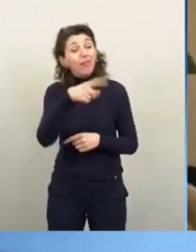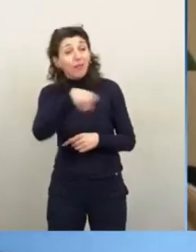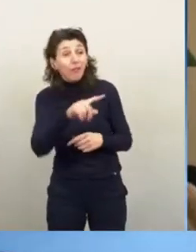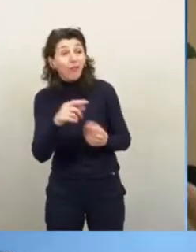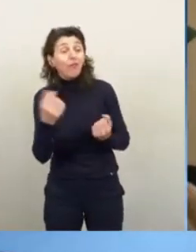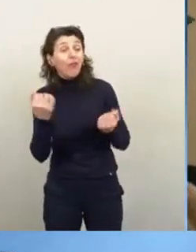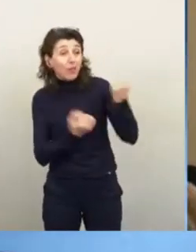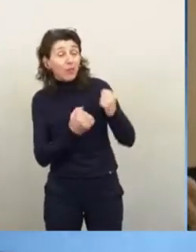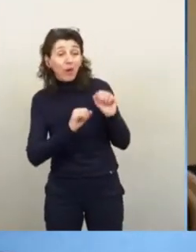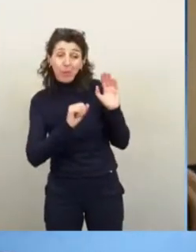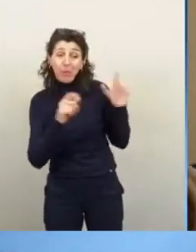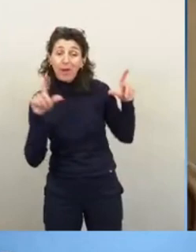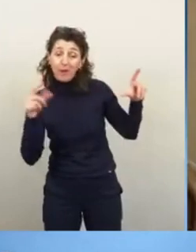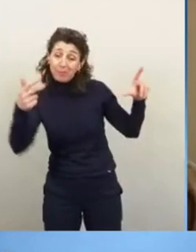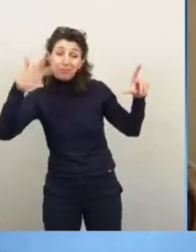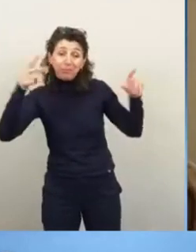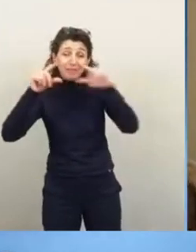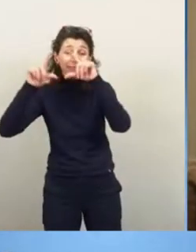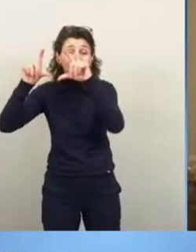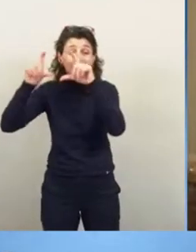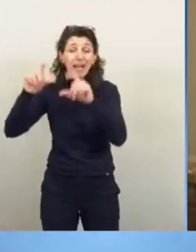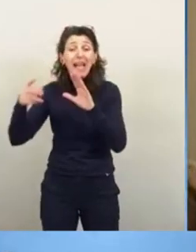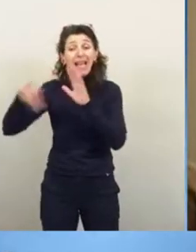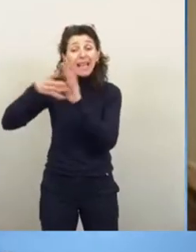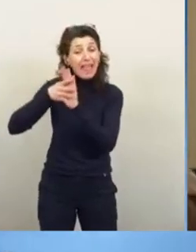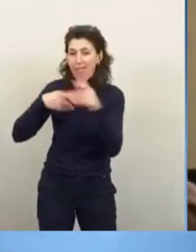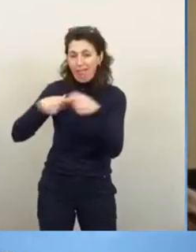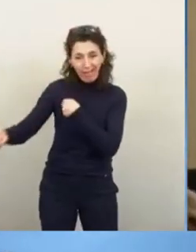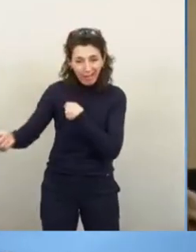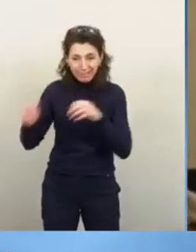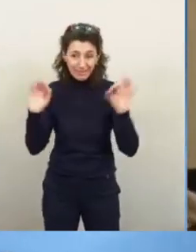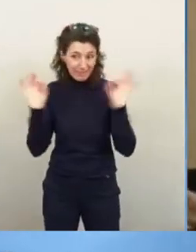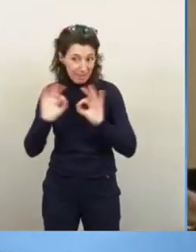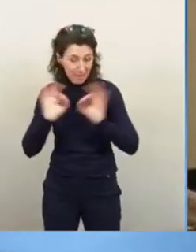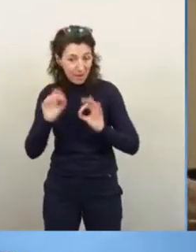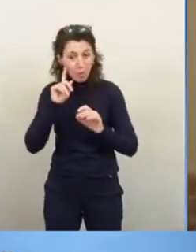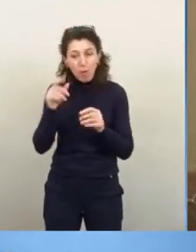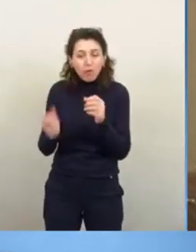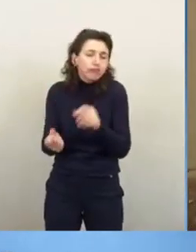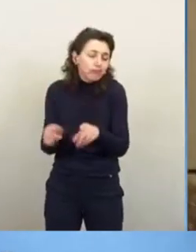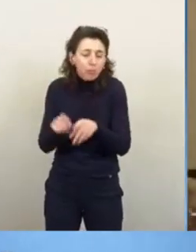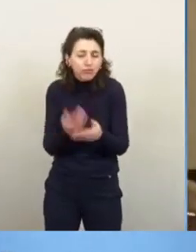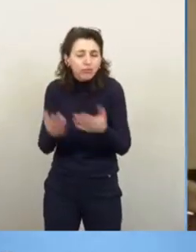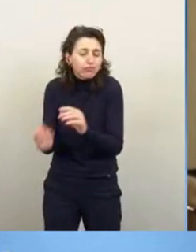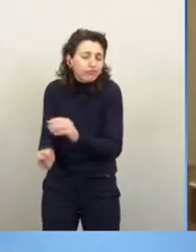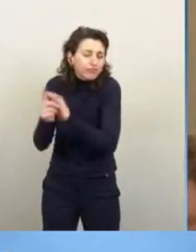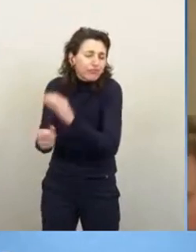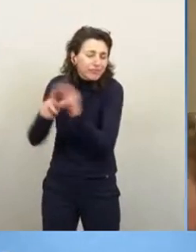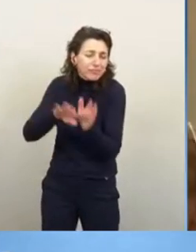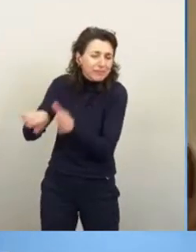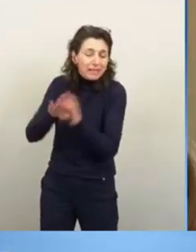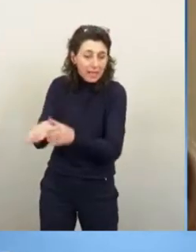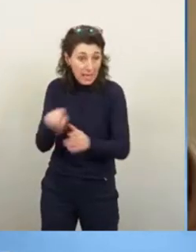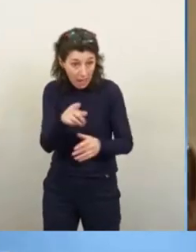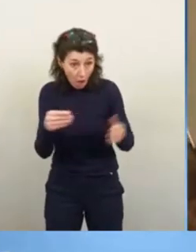vignettes critères puisque vous avez fait des exceptions et donc aujourd'hui vous continuez à demander l'accélération